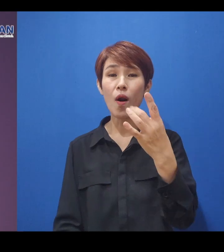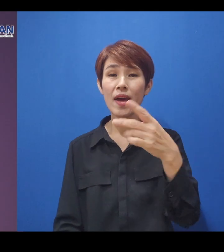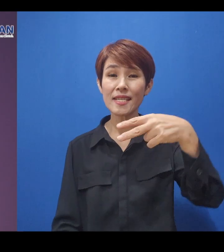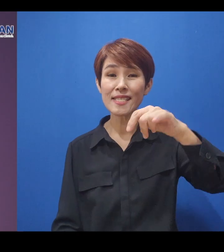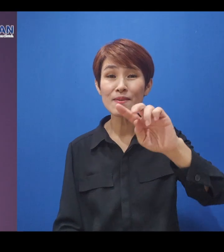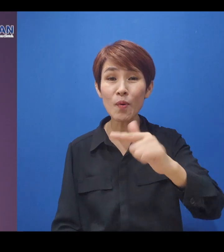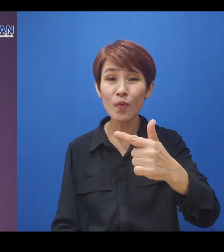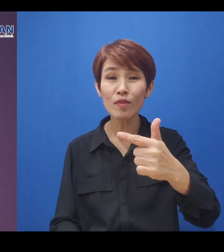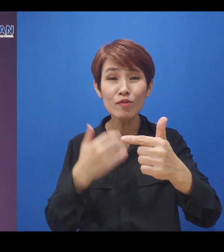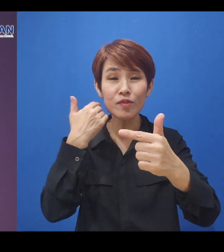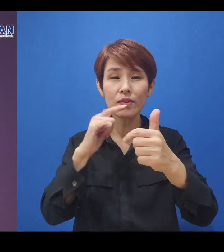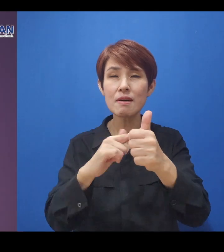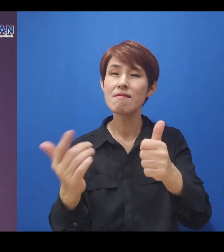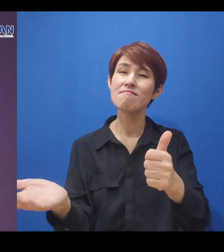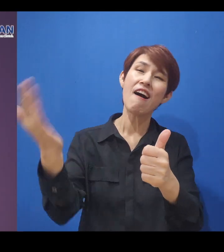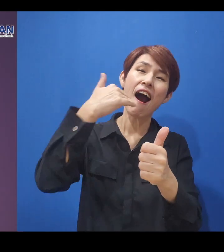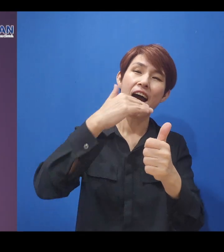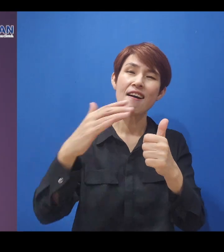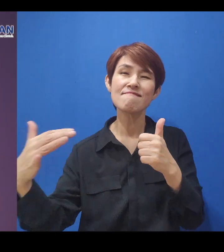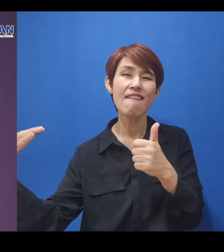사람이잖아요. 따라와!